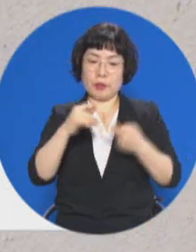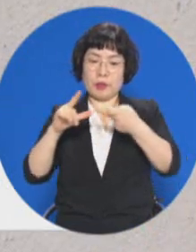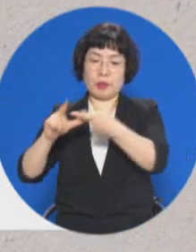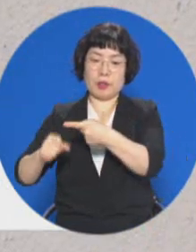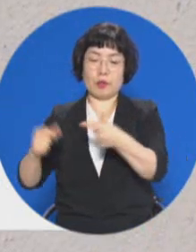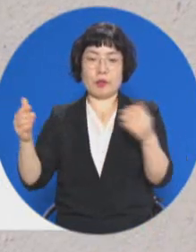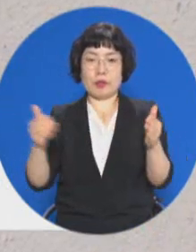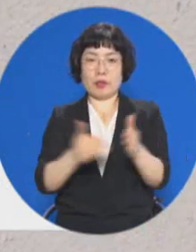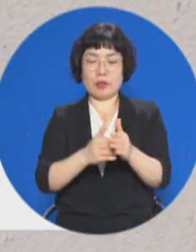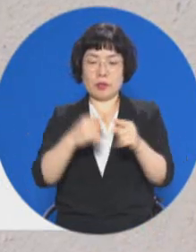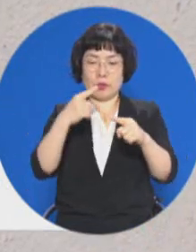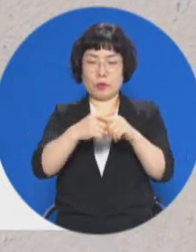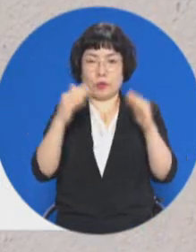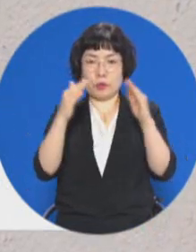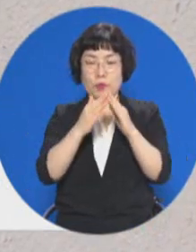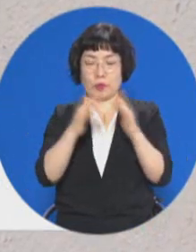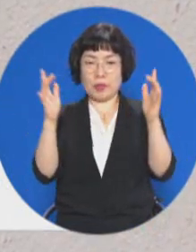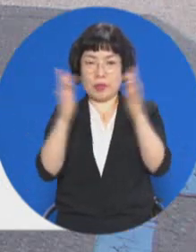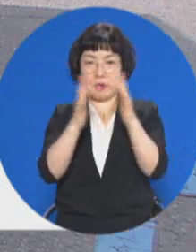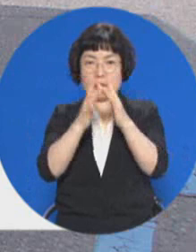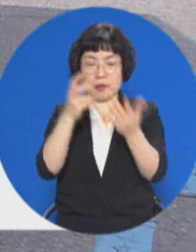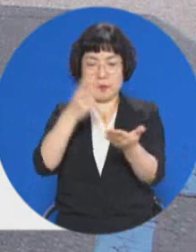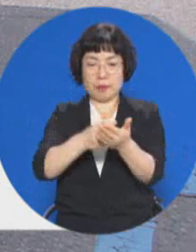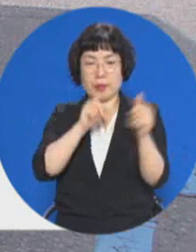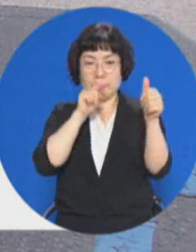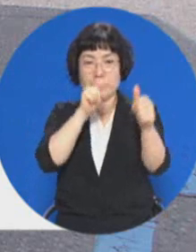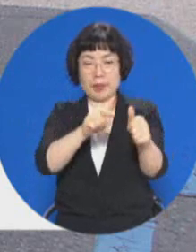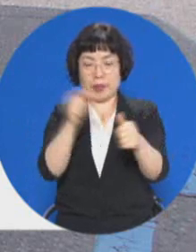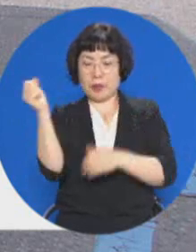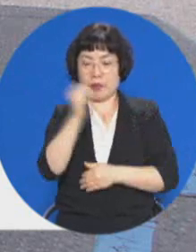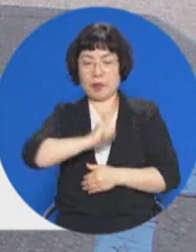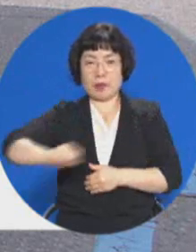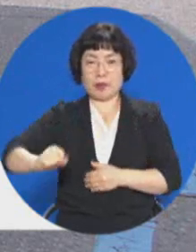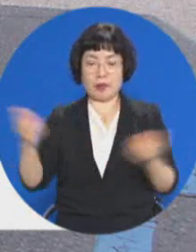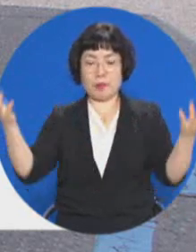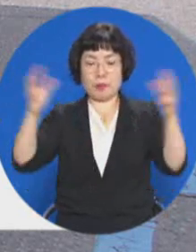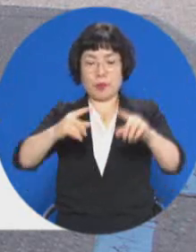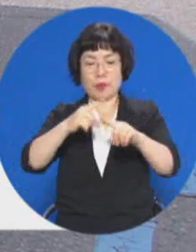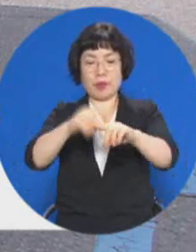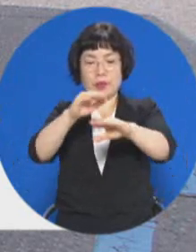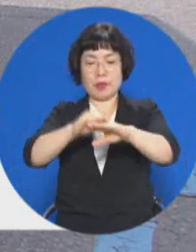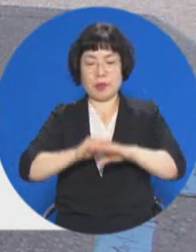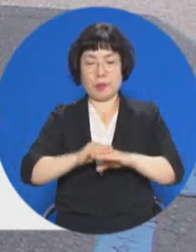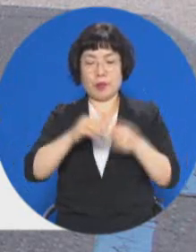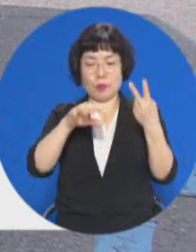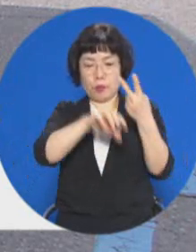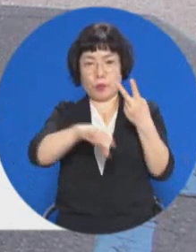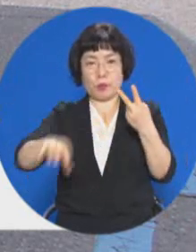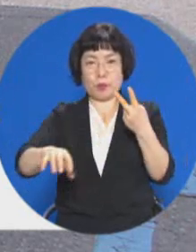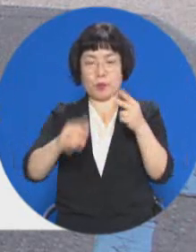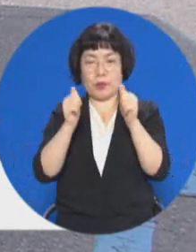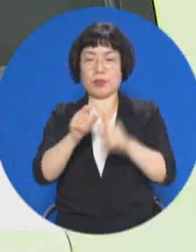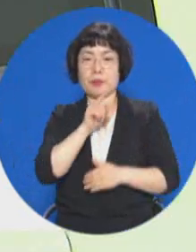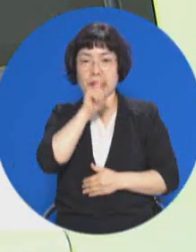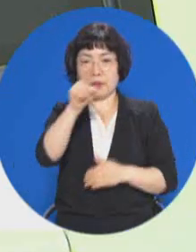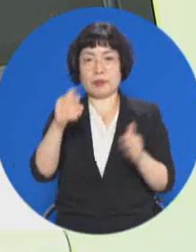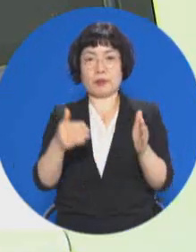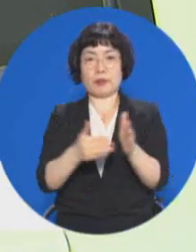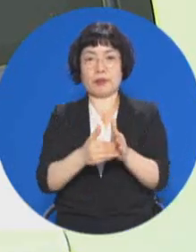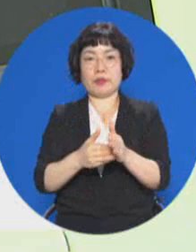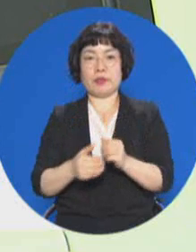1월까지 종교시설 비대면 예배 원칙 행정명령을 어기고 대면 예배를 진행한 교회 두 곳을 검찰에 송치했다고